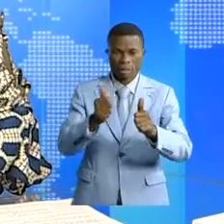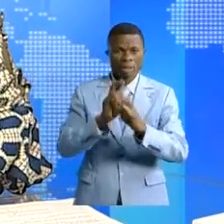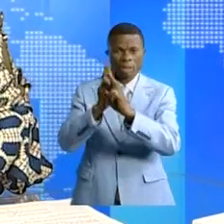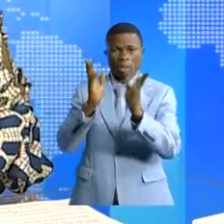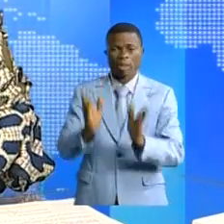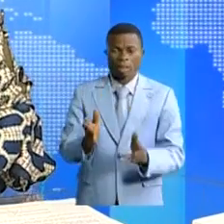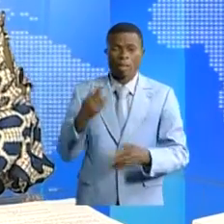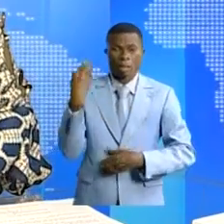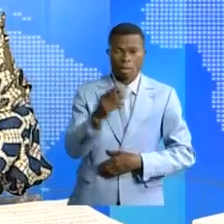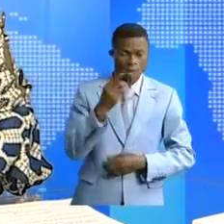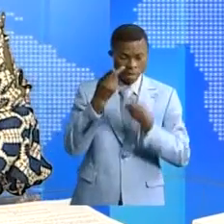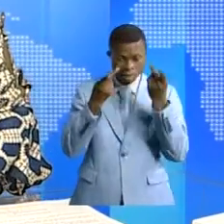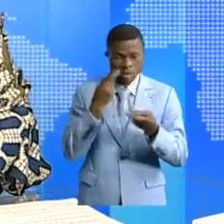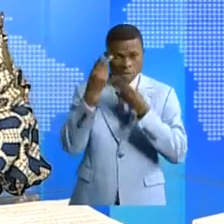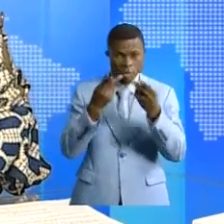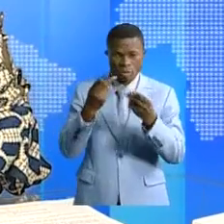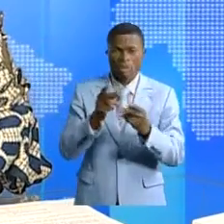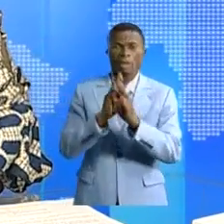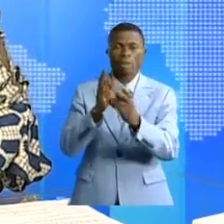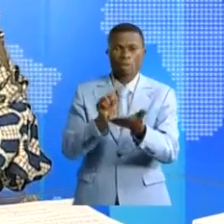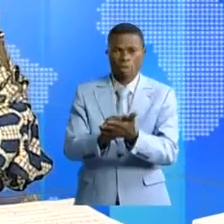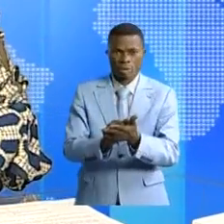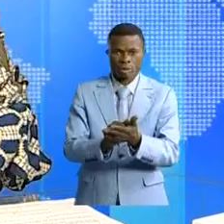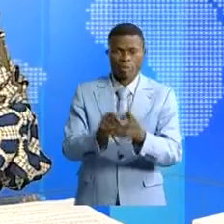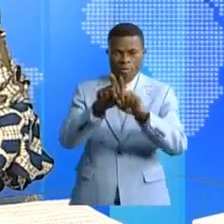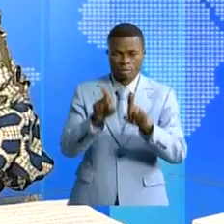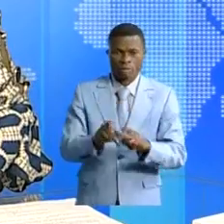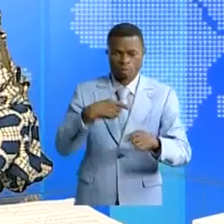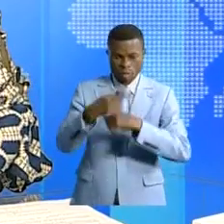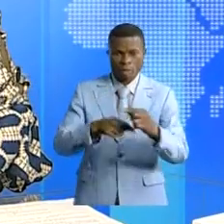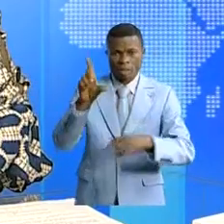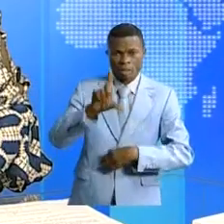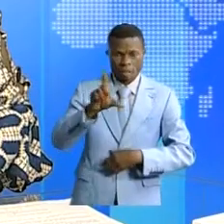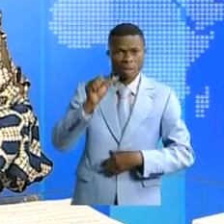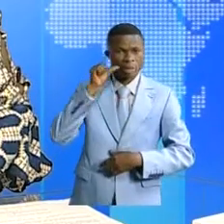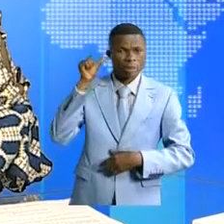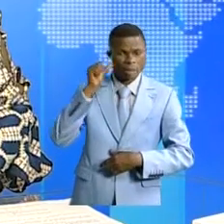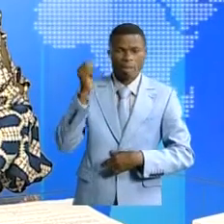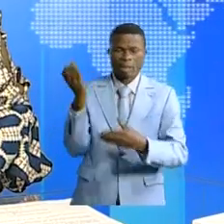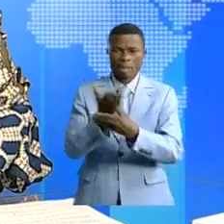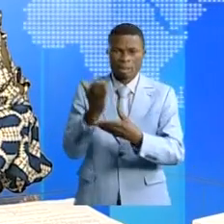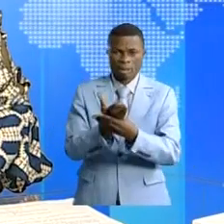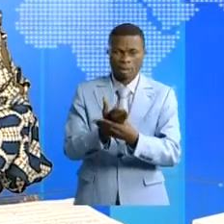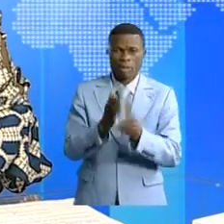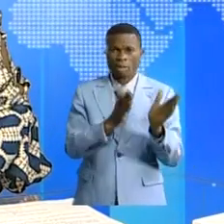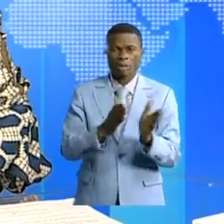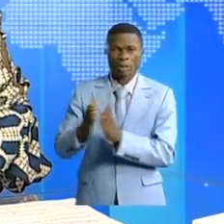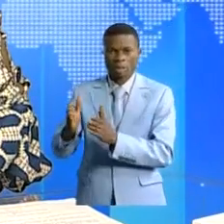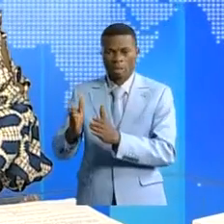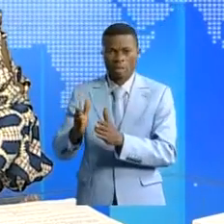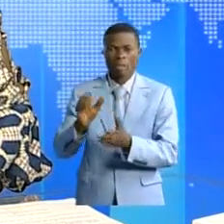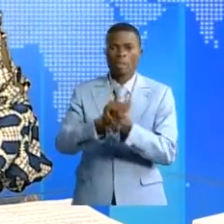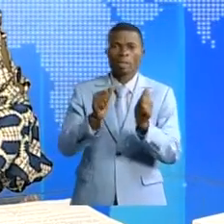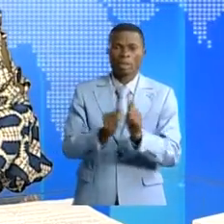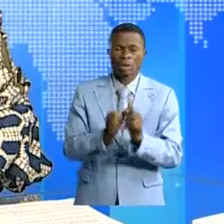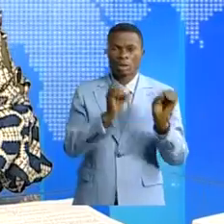sont descendus sur le terrain pour faire l'état de lieu. Et puis, lancement ce lundi de la feuille de route pour la préparation de l'audit